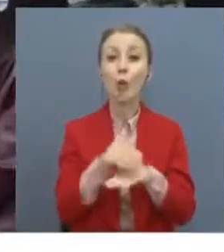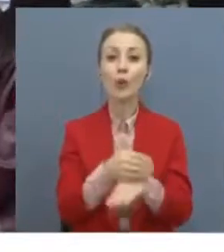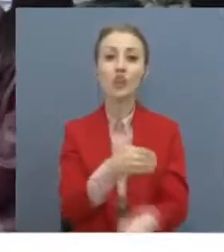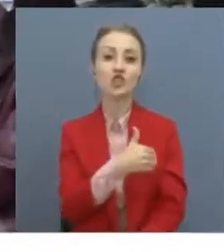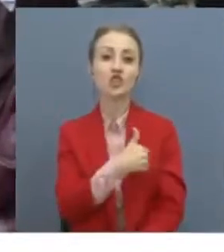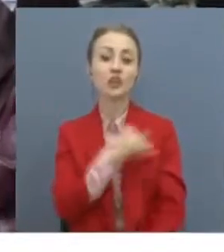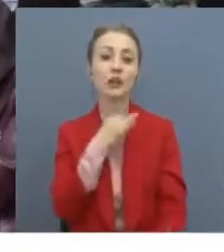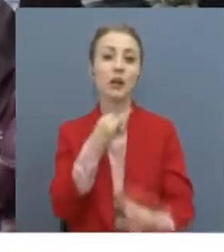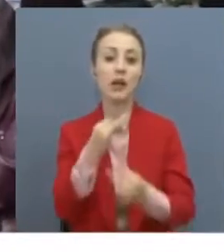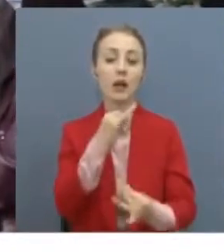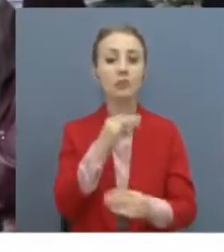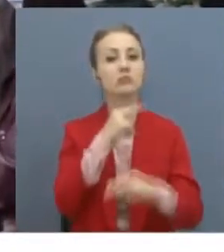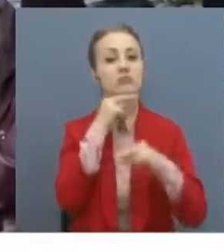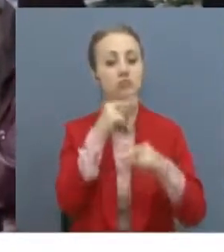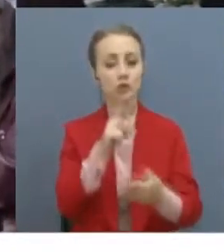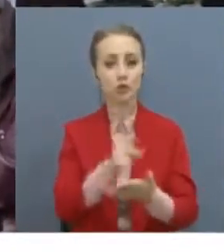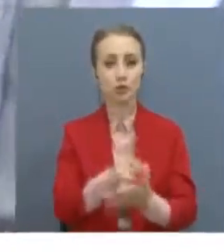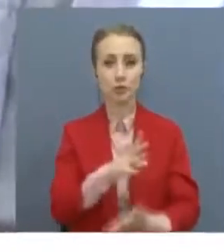шығармауға келісті.